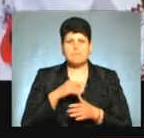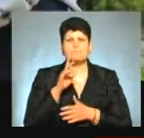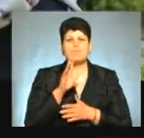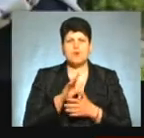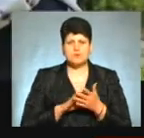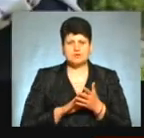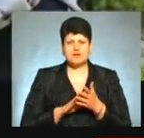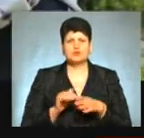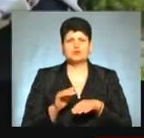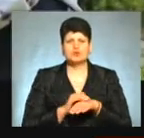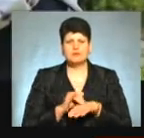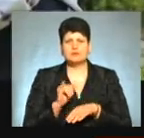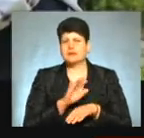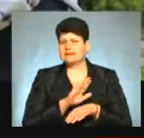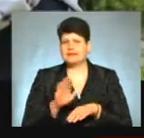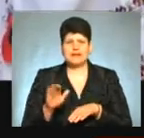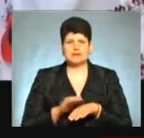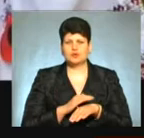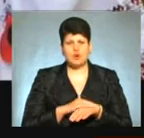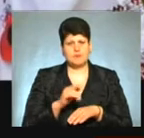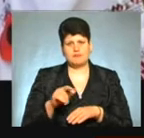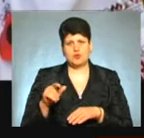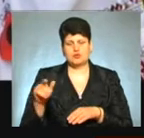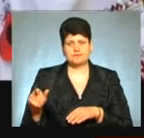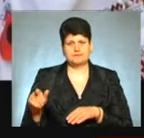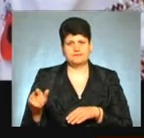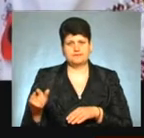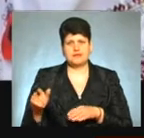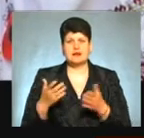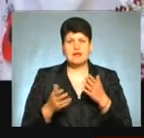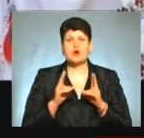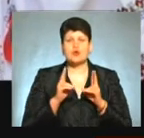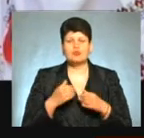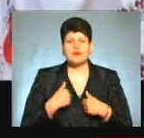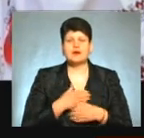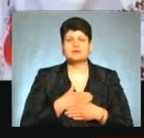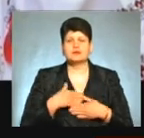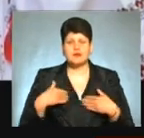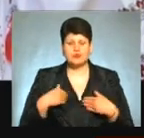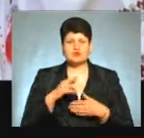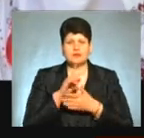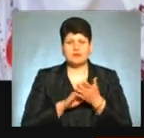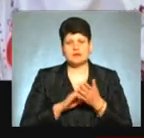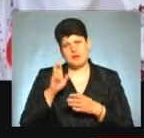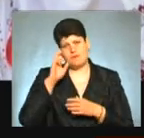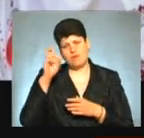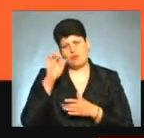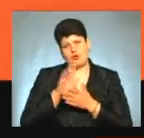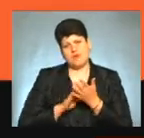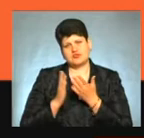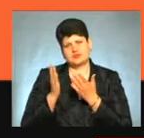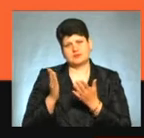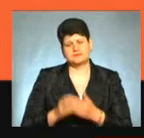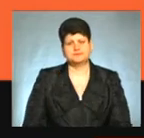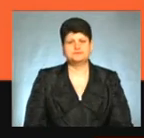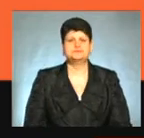пробачаю добрим і недобрим людям, але кому я не хочу пробачити, хай йому Бог пробачить.